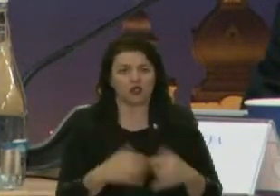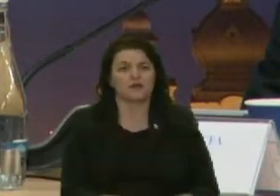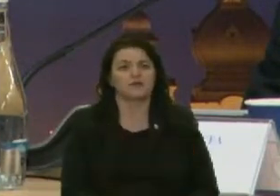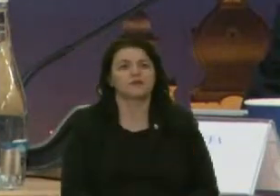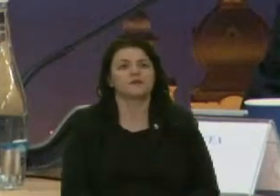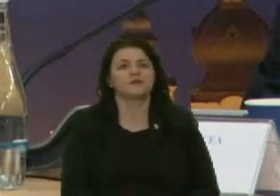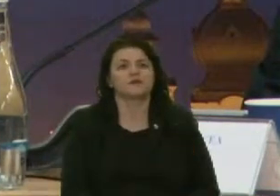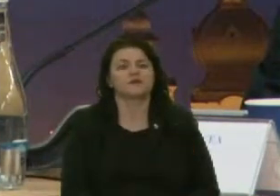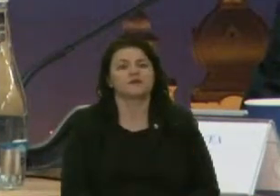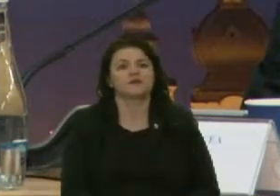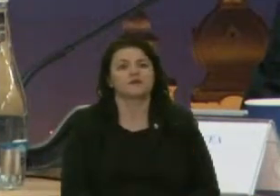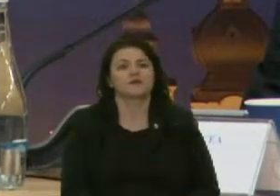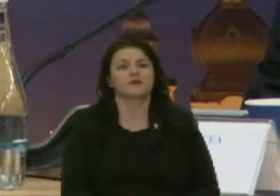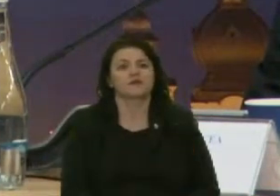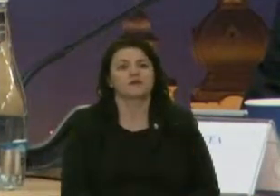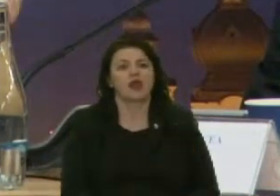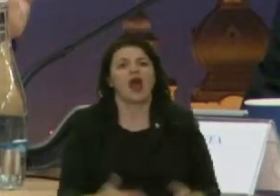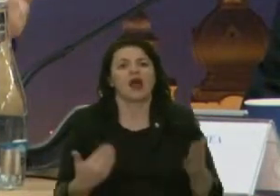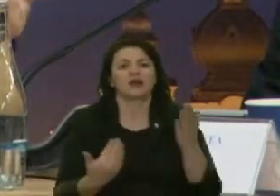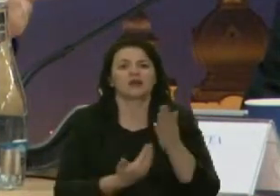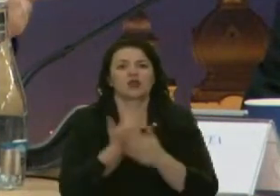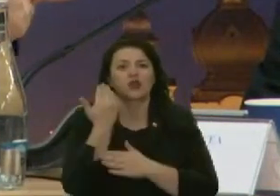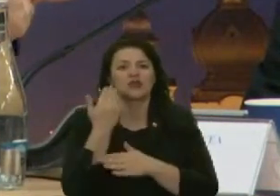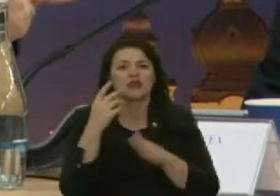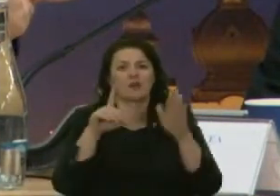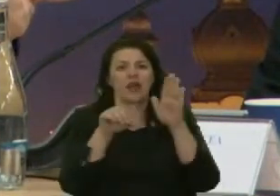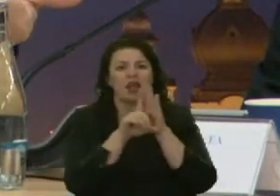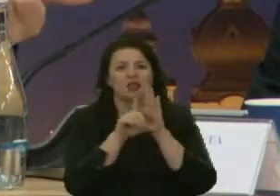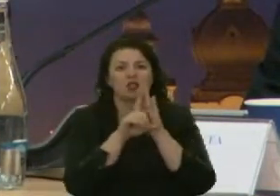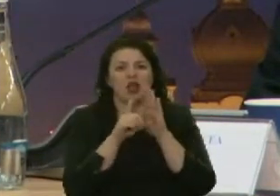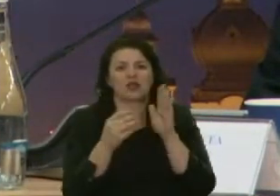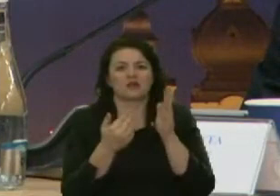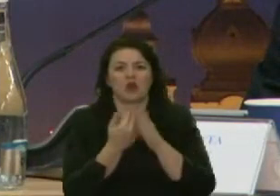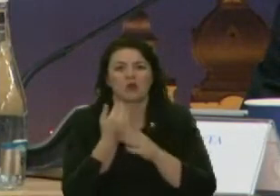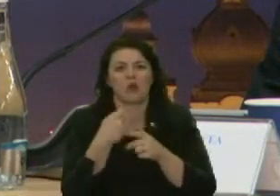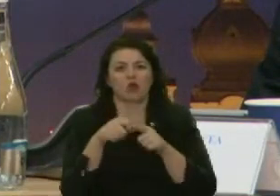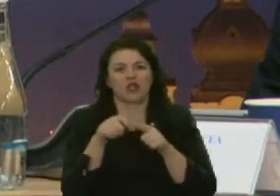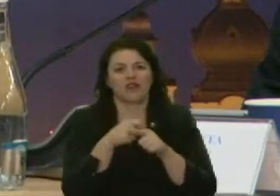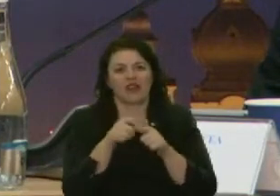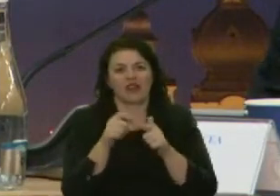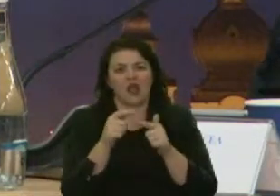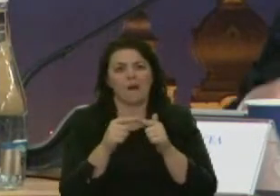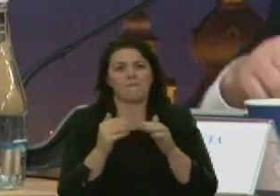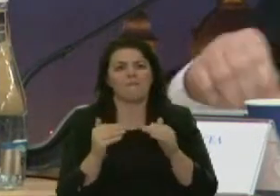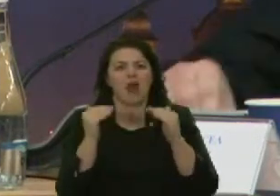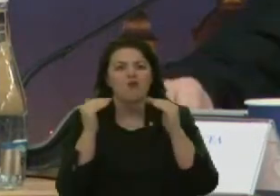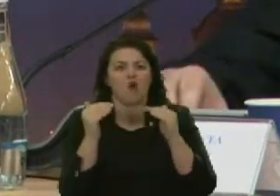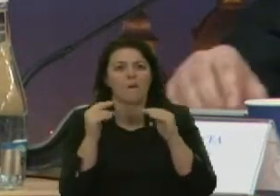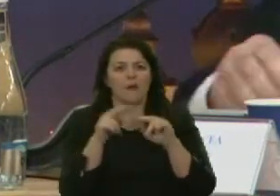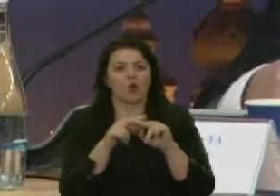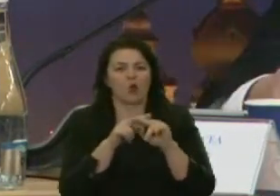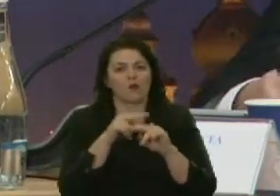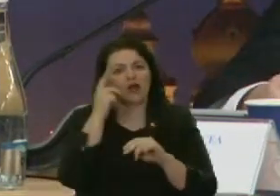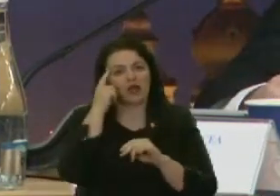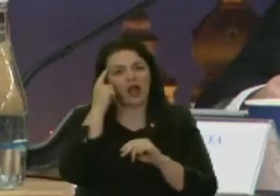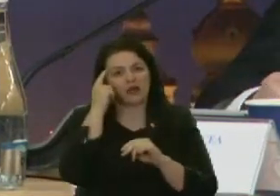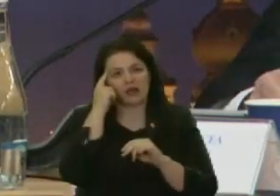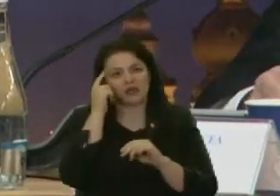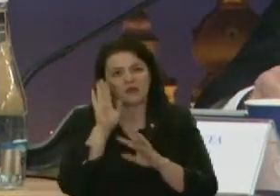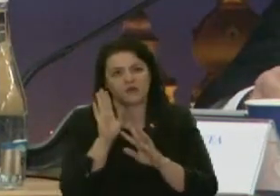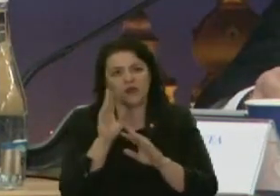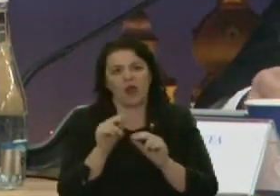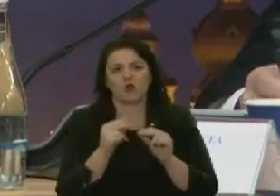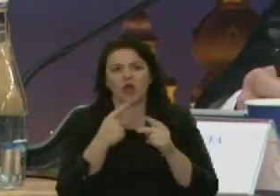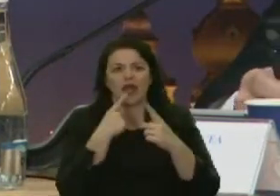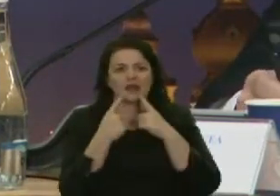consecință actualizăm cu legea nou modificată stabilim plafoanele exact cum credeți de cuviință le